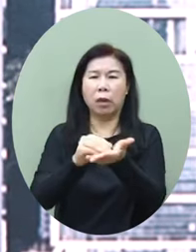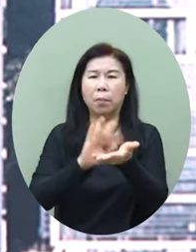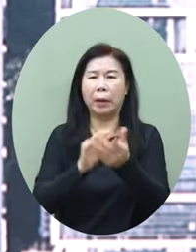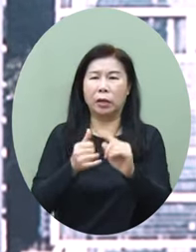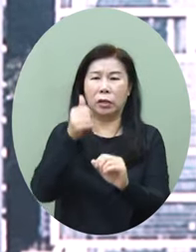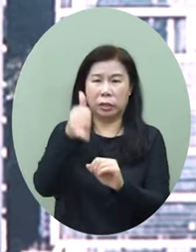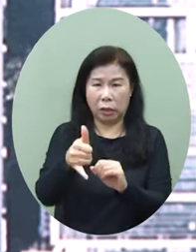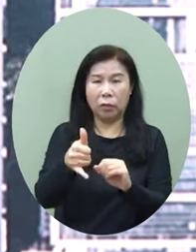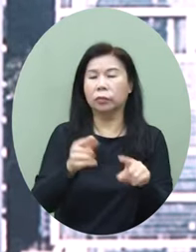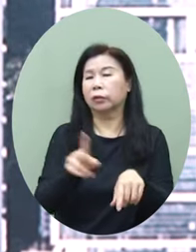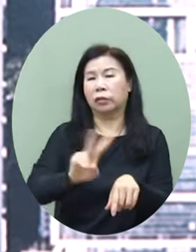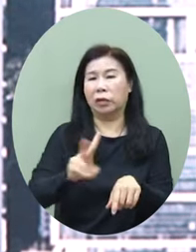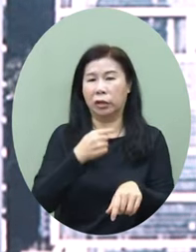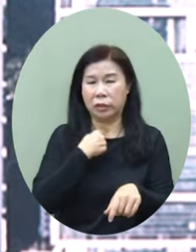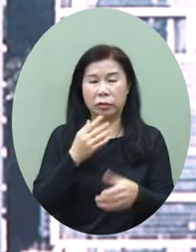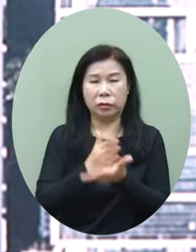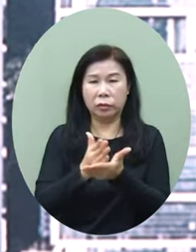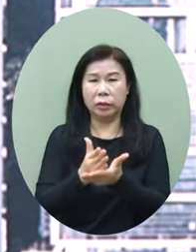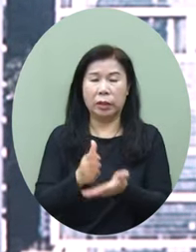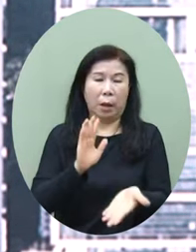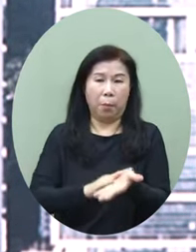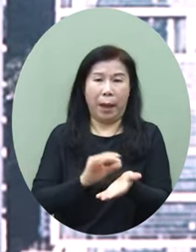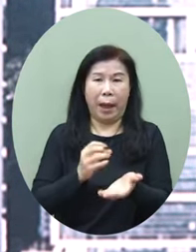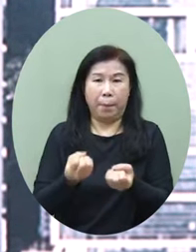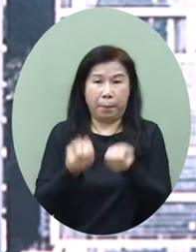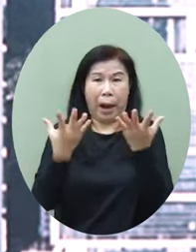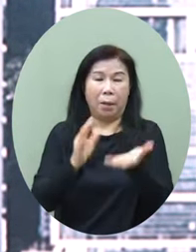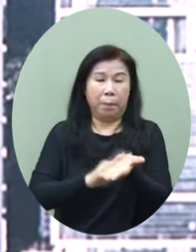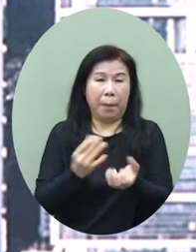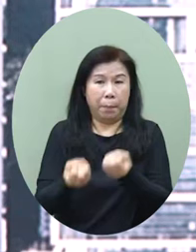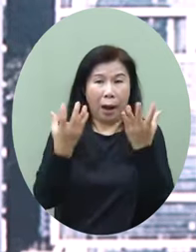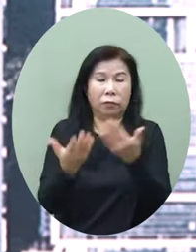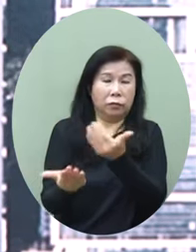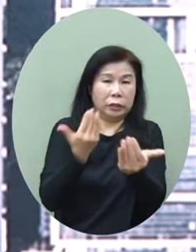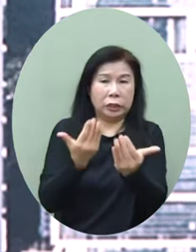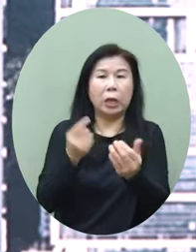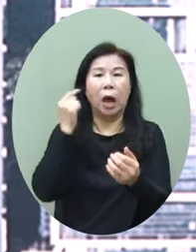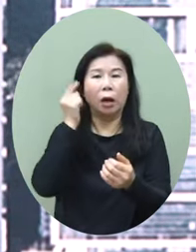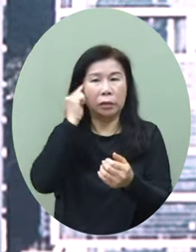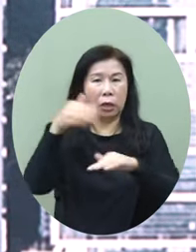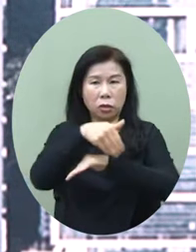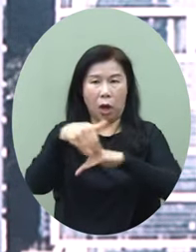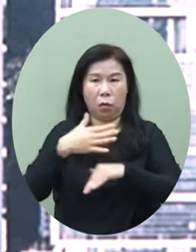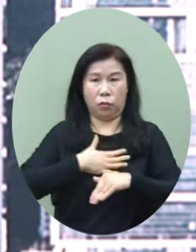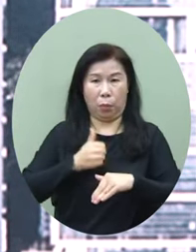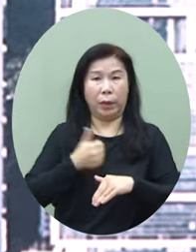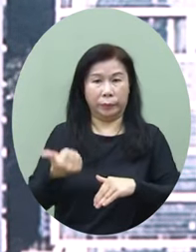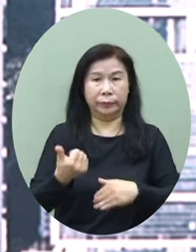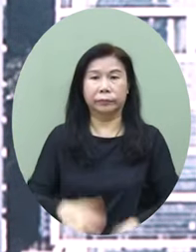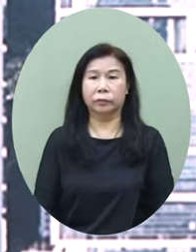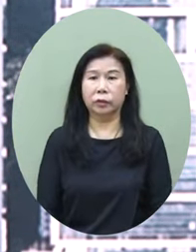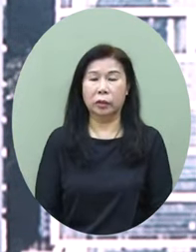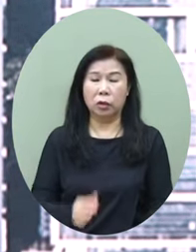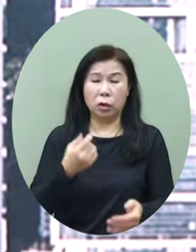當然這個也要做但是如果能夠走在疫情爆發之前就更加好了所以現在強制